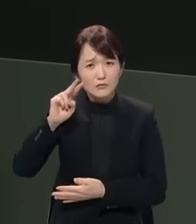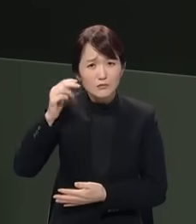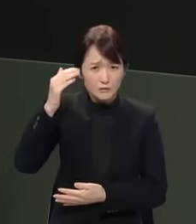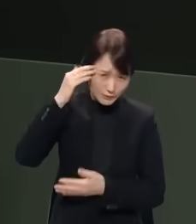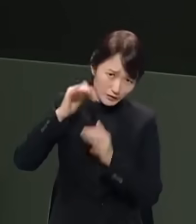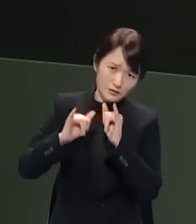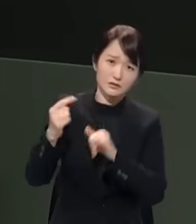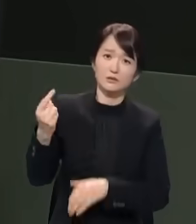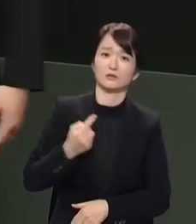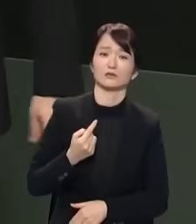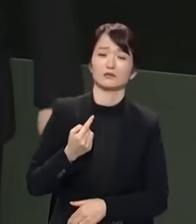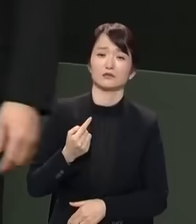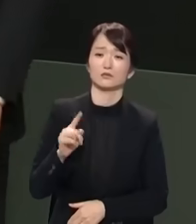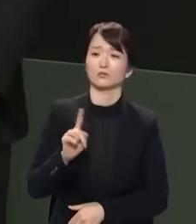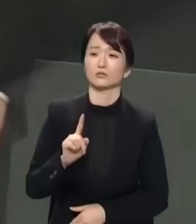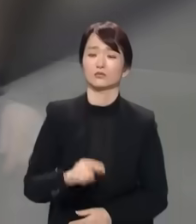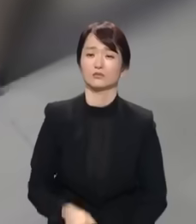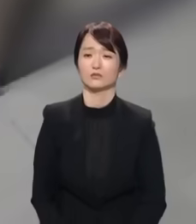겁니다. 만나보시죠.